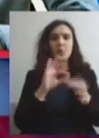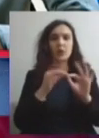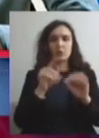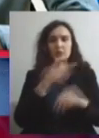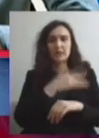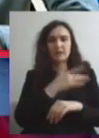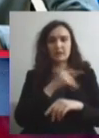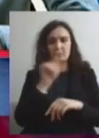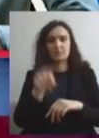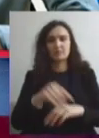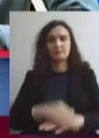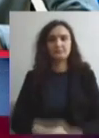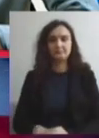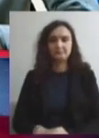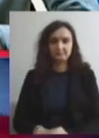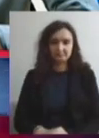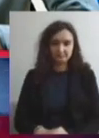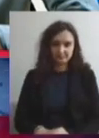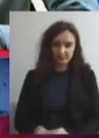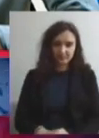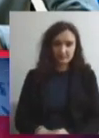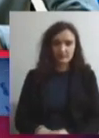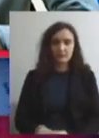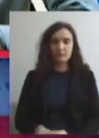და სამედიცინო მომსახურების მიღება.